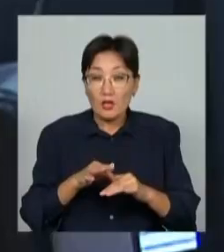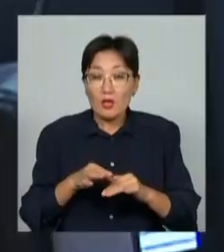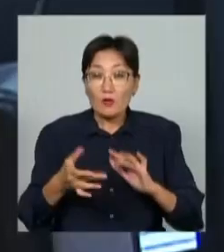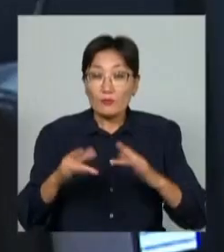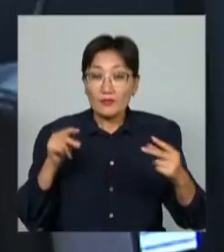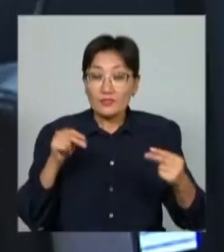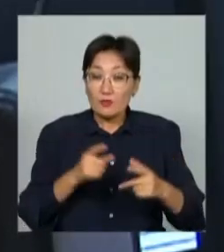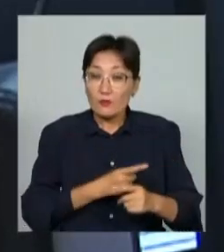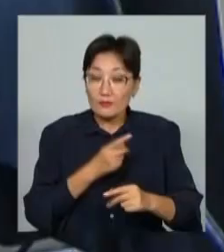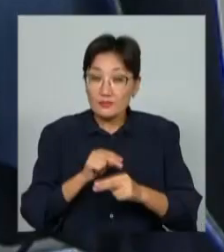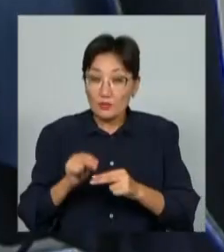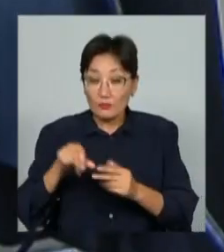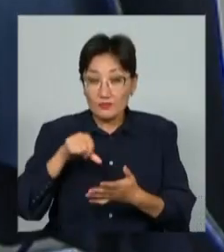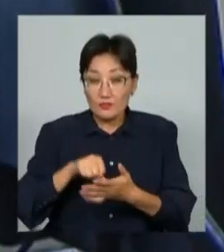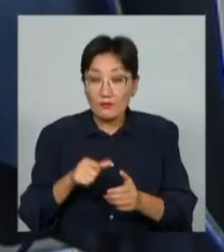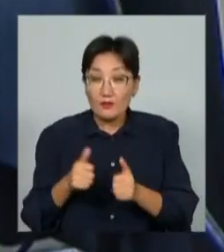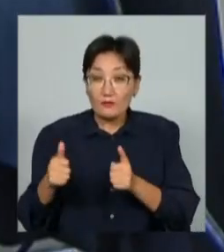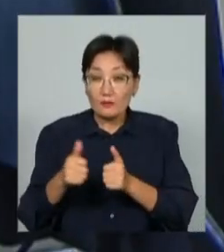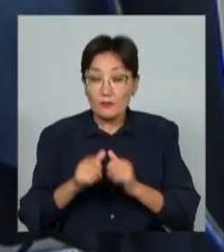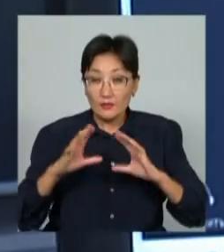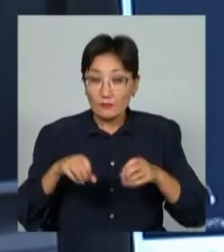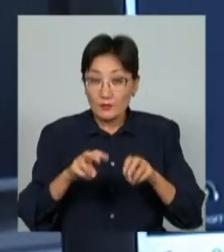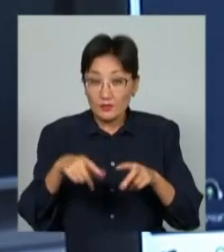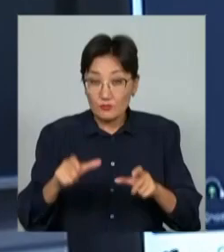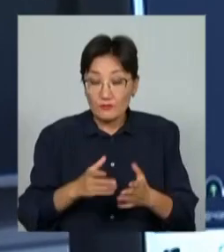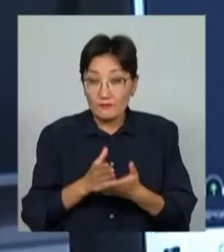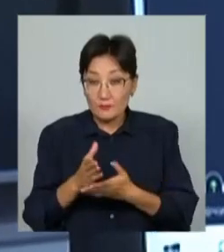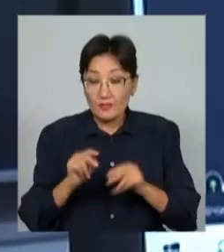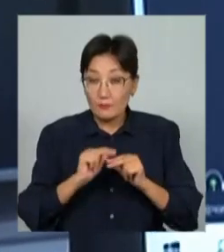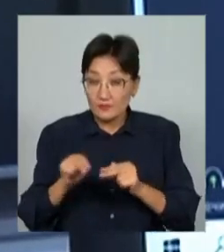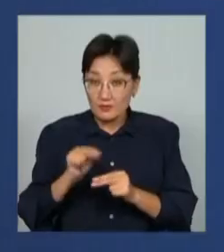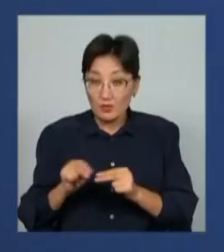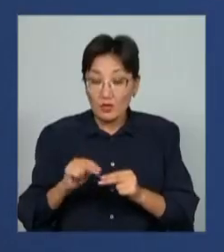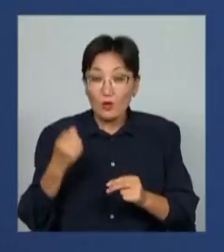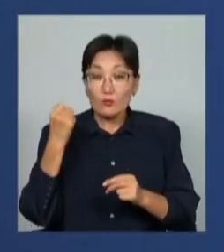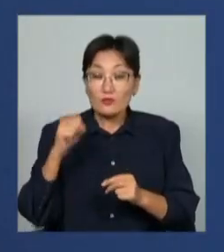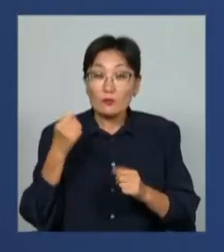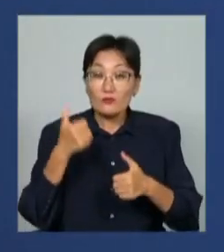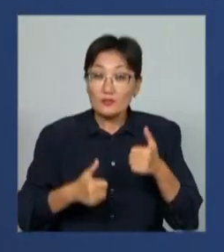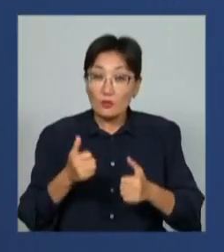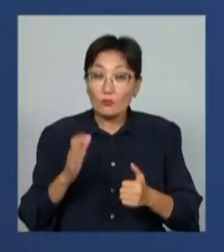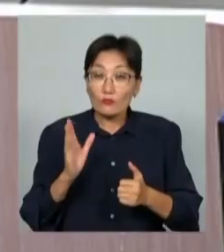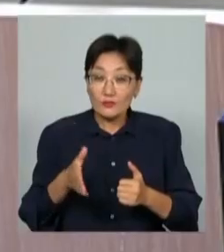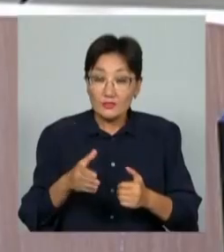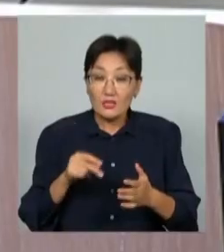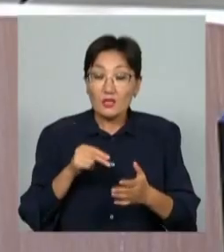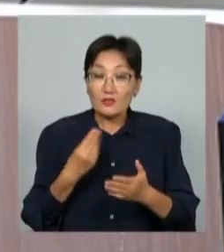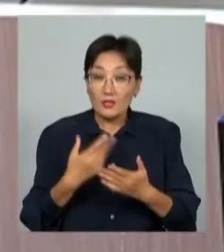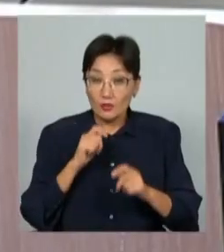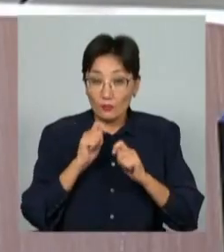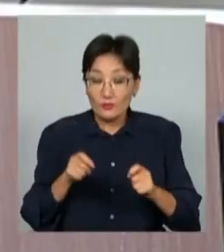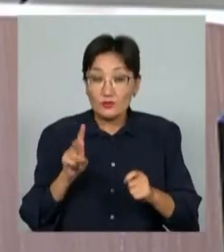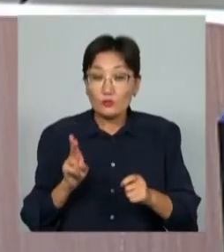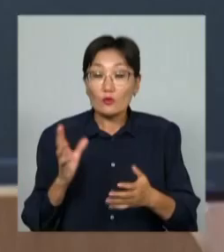вебинарами и мастер-классами с участием ведущих международных экспертов в сфере образования. Для победителей конкурса предусмотрены ценные призы, а тот,